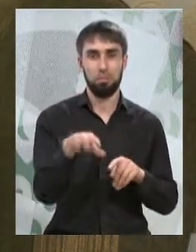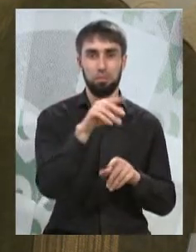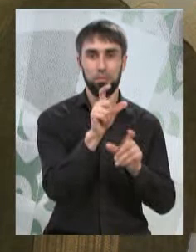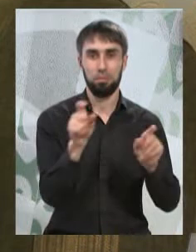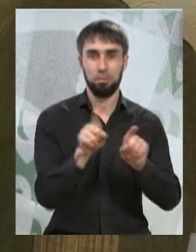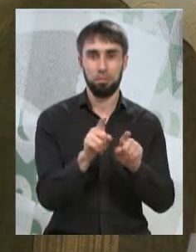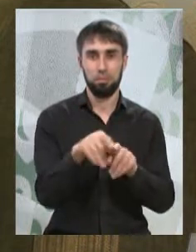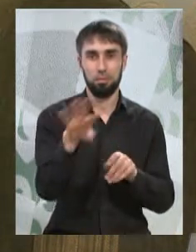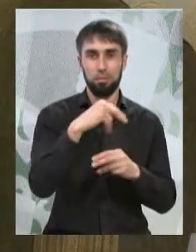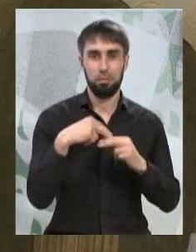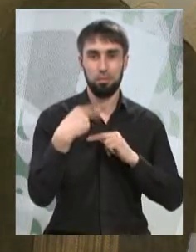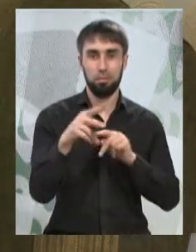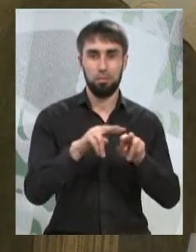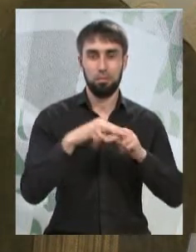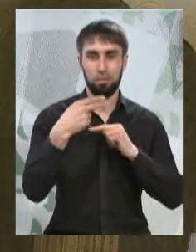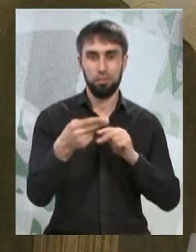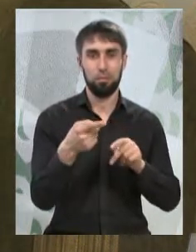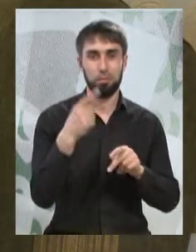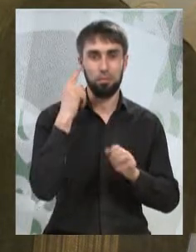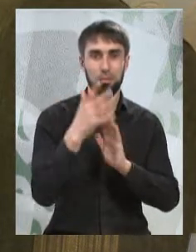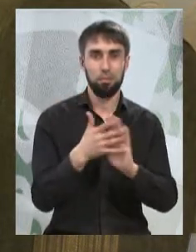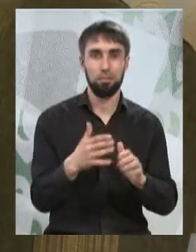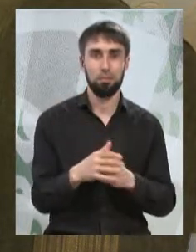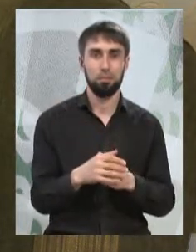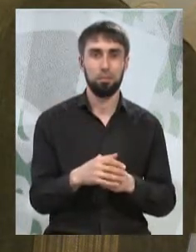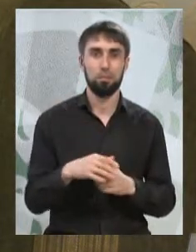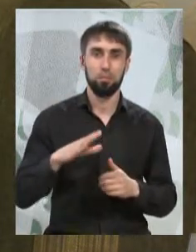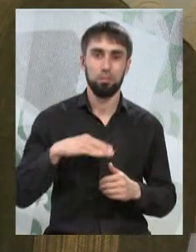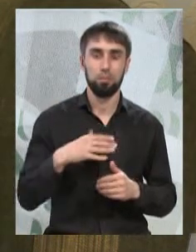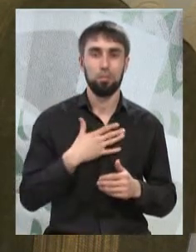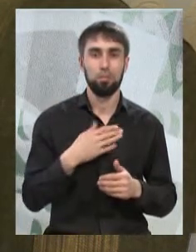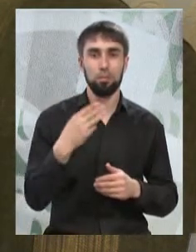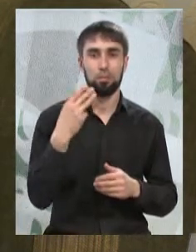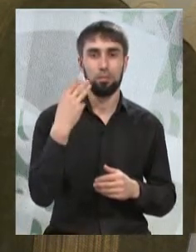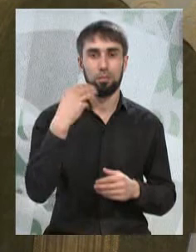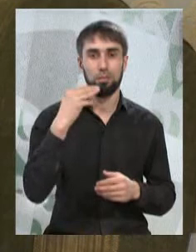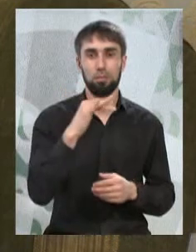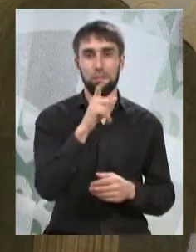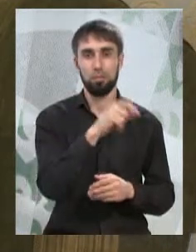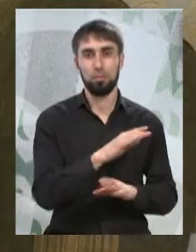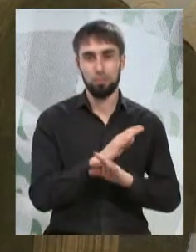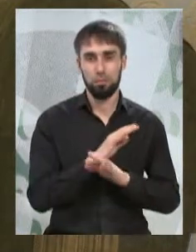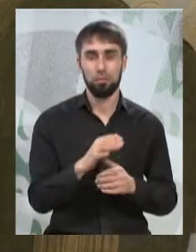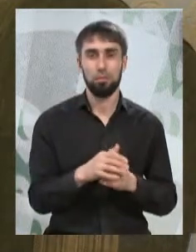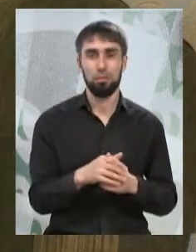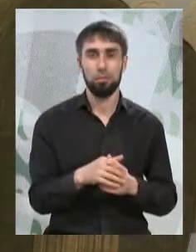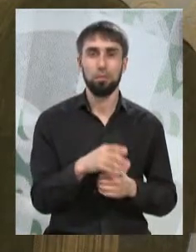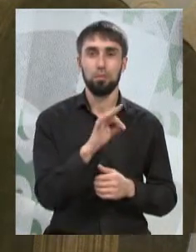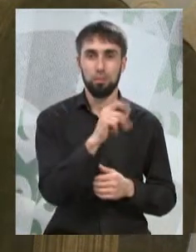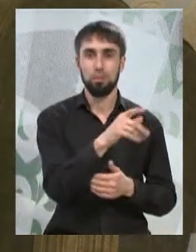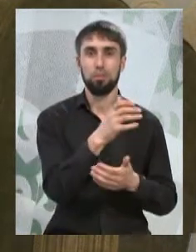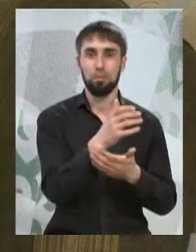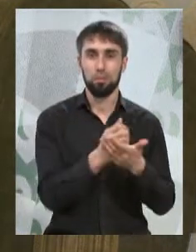же обычные люди, все такое. И, между прочим, вот моя покойная тетка